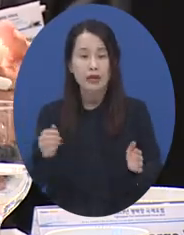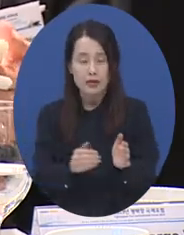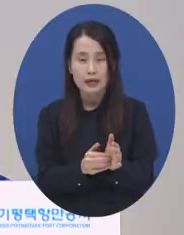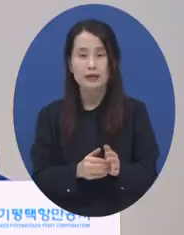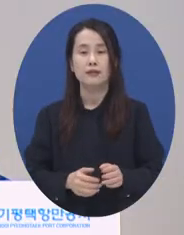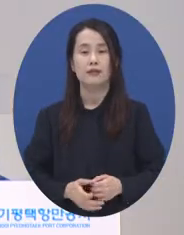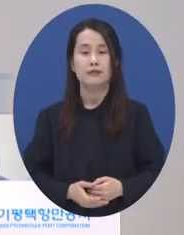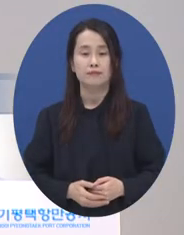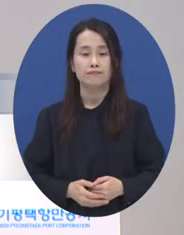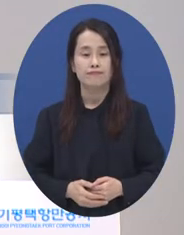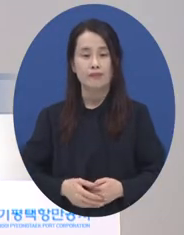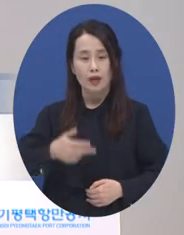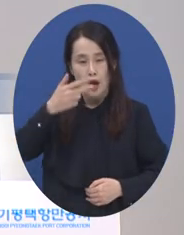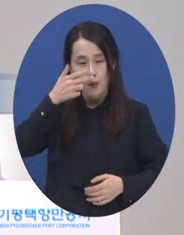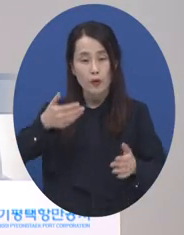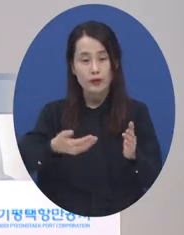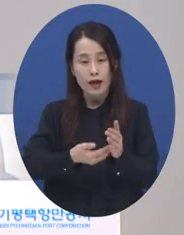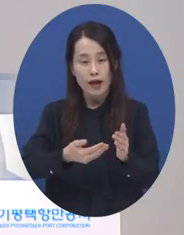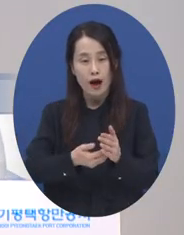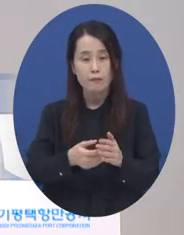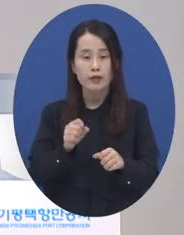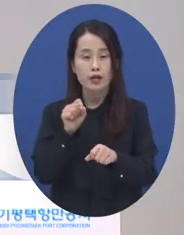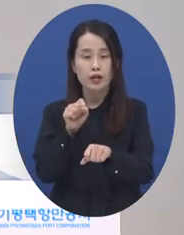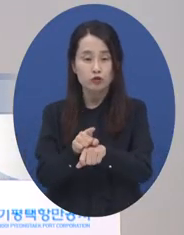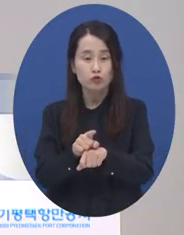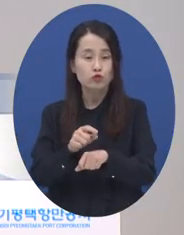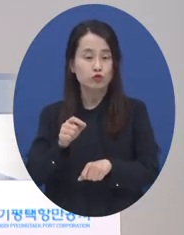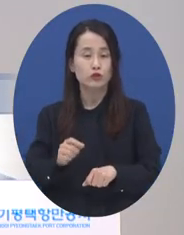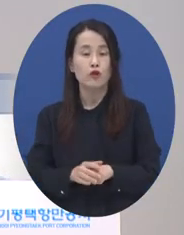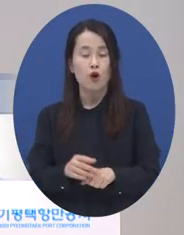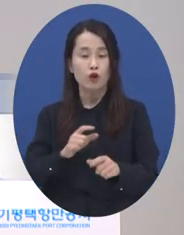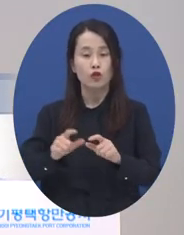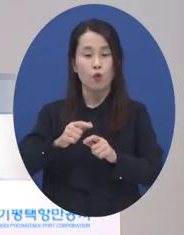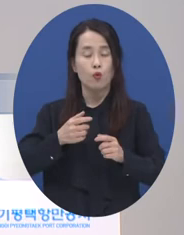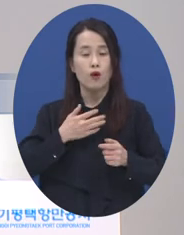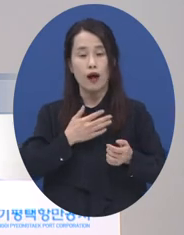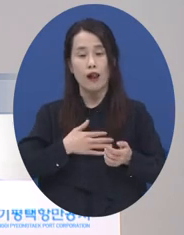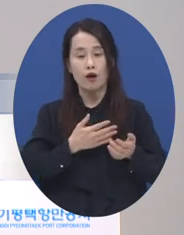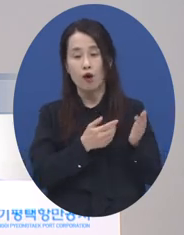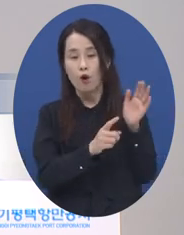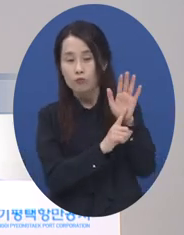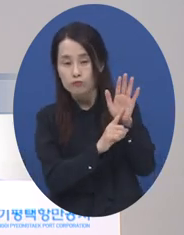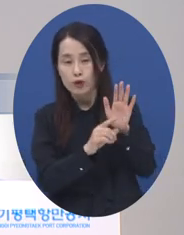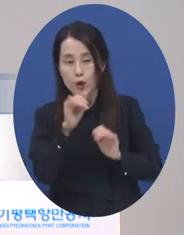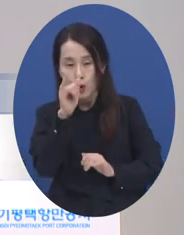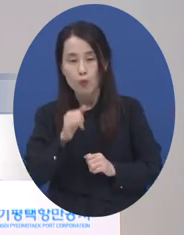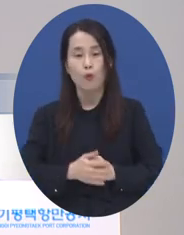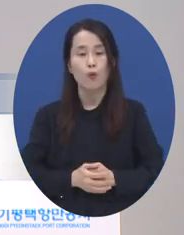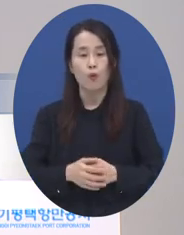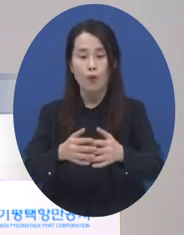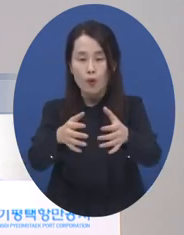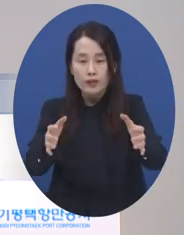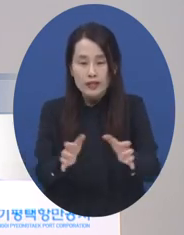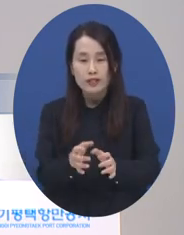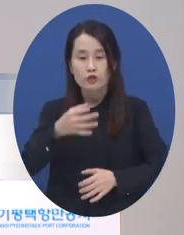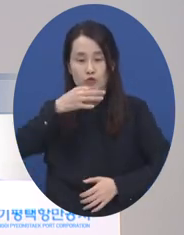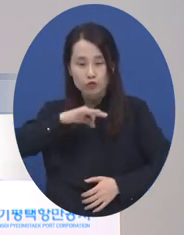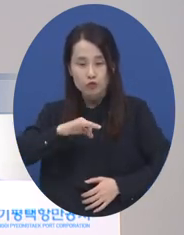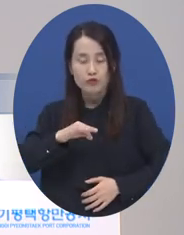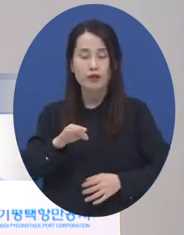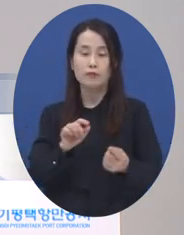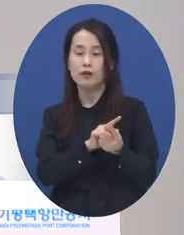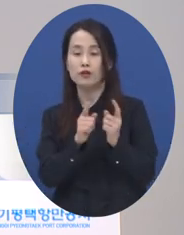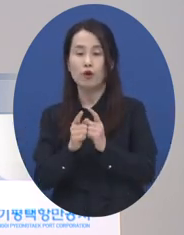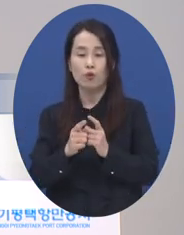오갔습니다. 평택항만의 우수성이 더욱 알려지고 배후 콜드체인 클러스터의 단지의